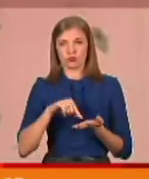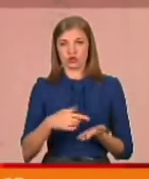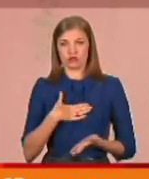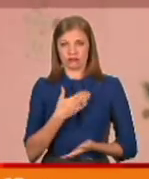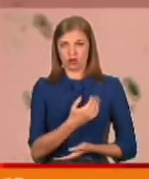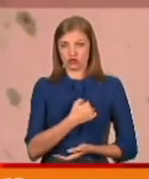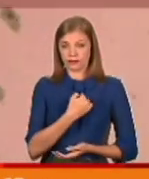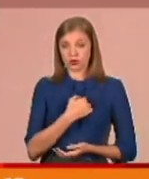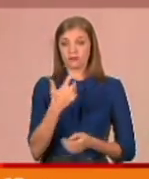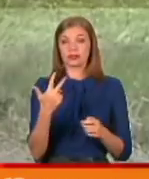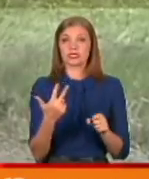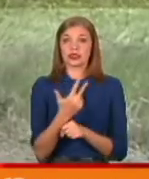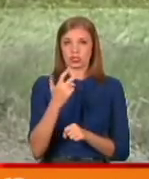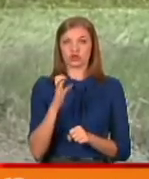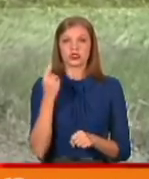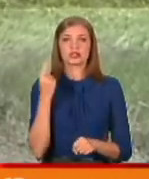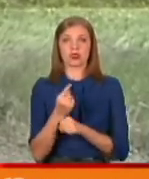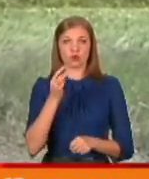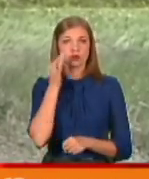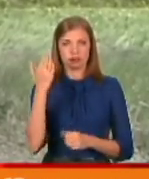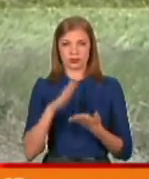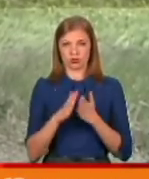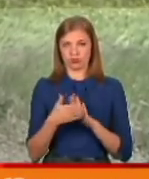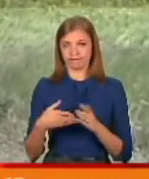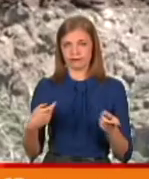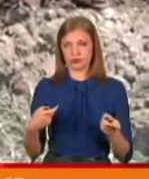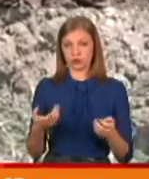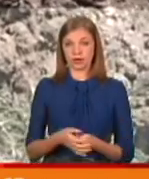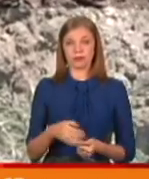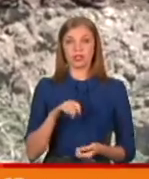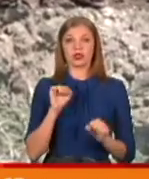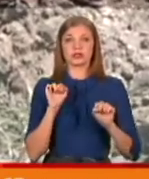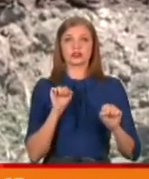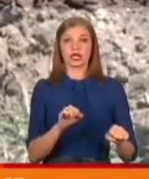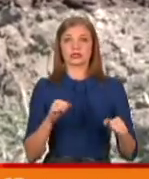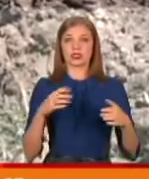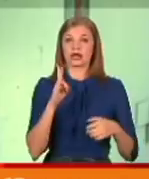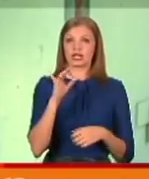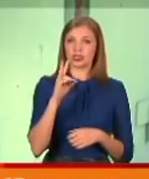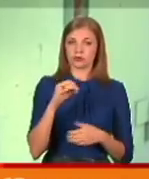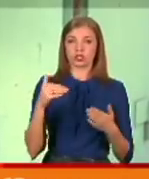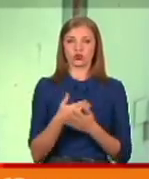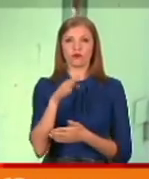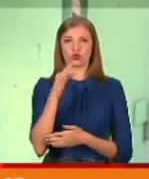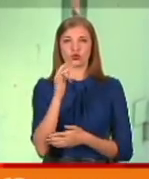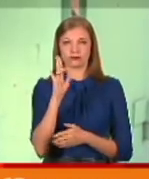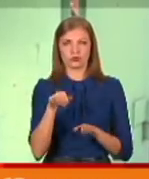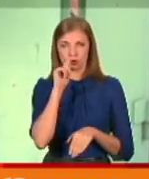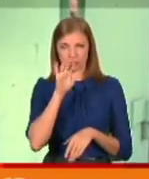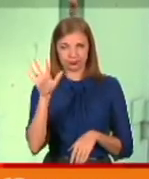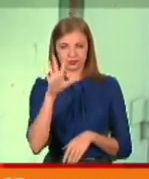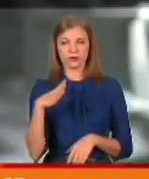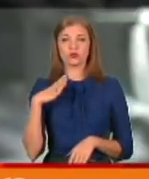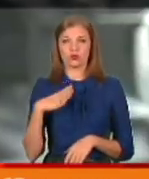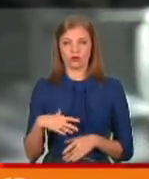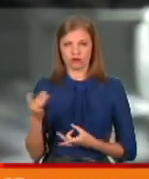наших військових, тричі із забороненої мінськими домовленостями зброї. Захисникам Кримського та Новотошківського, що на Луганщині,